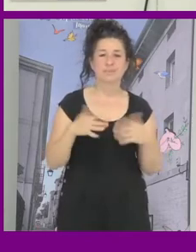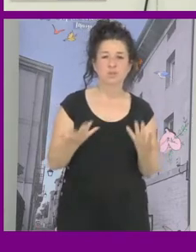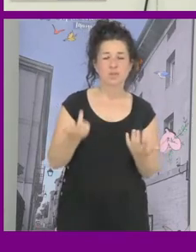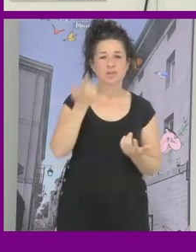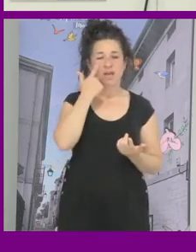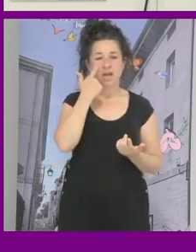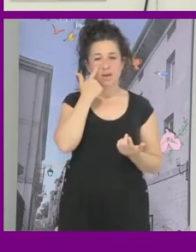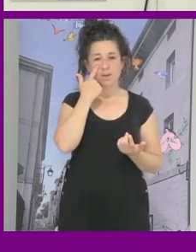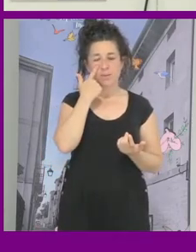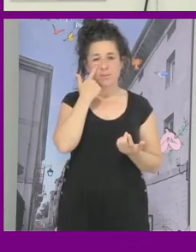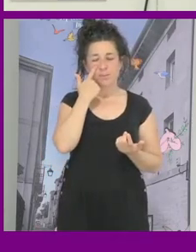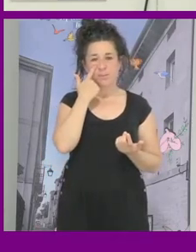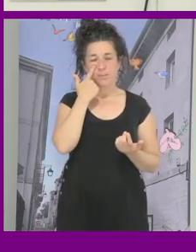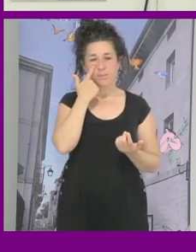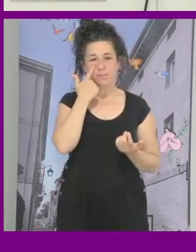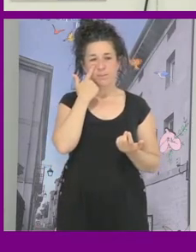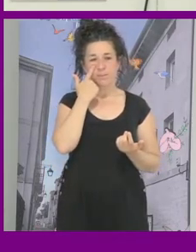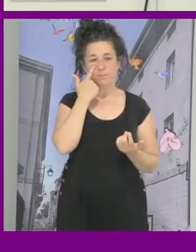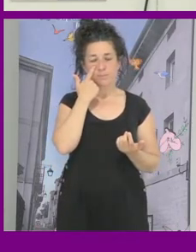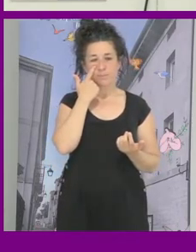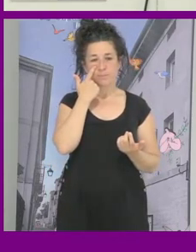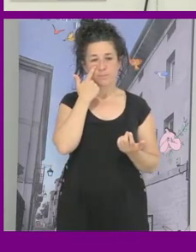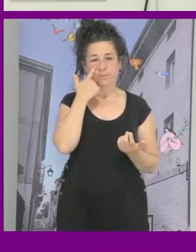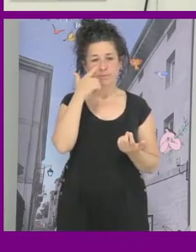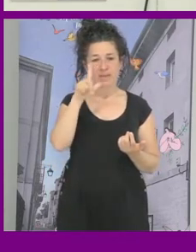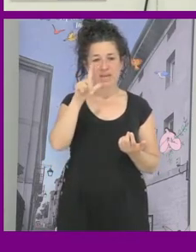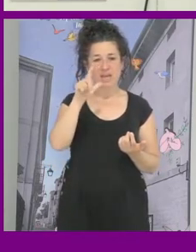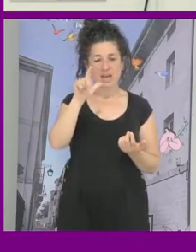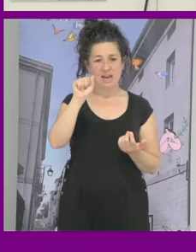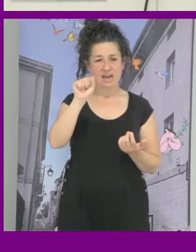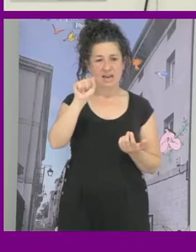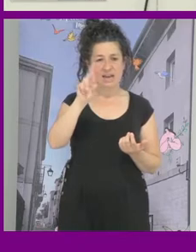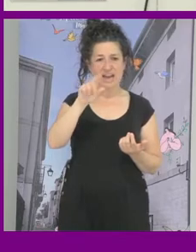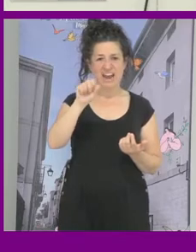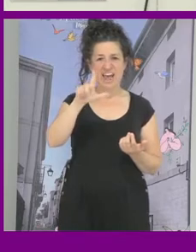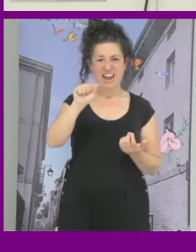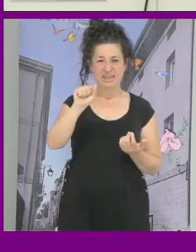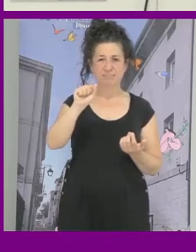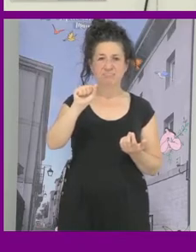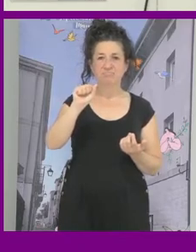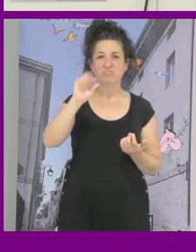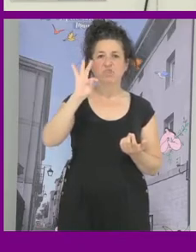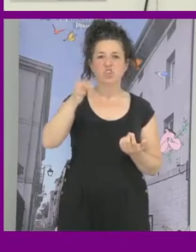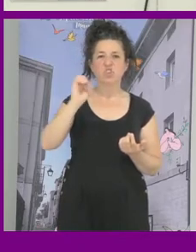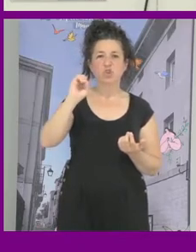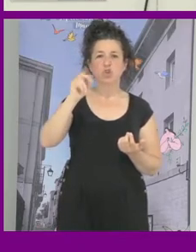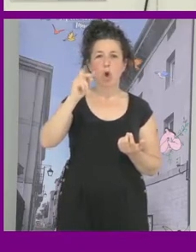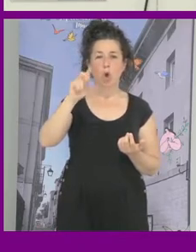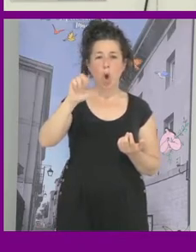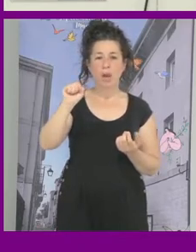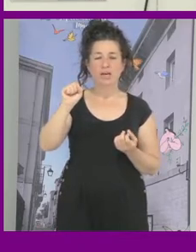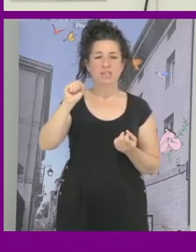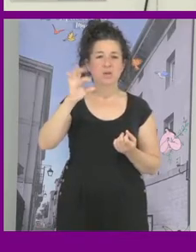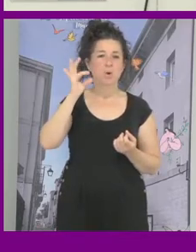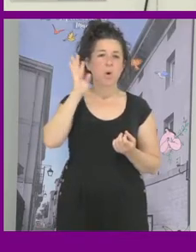adibidez, Larrara Txokola izeneko ama boio migratu guraso bakarrak esaten